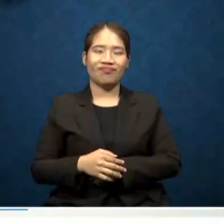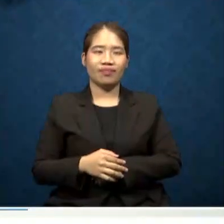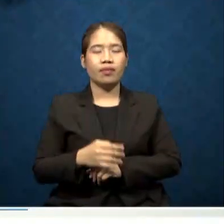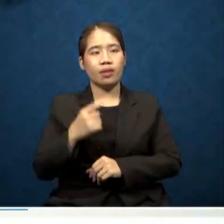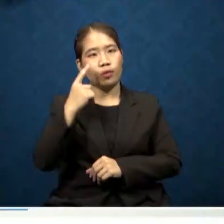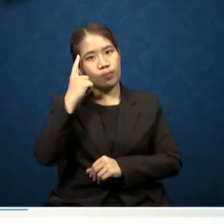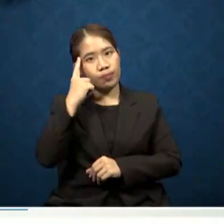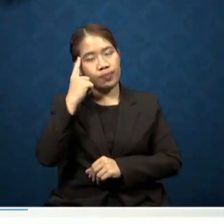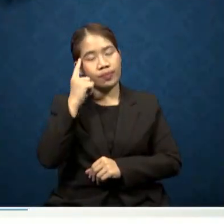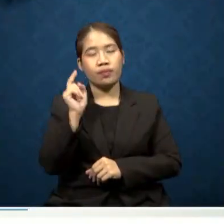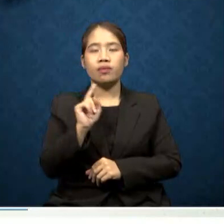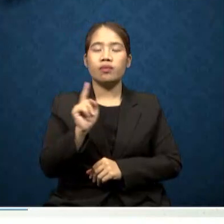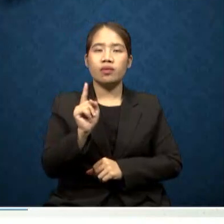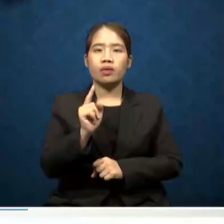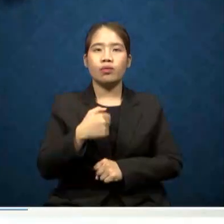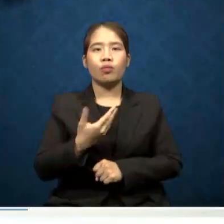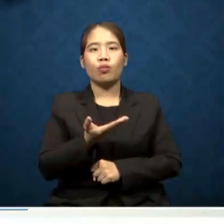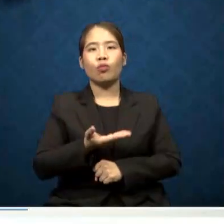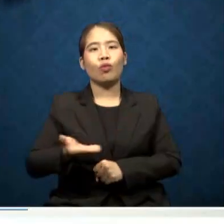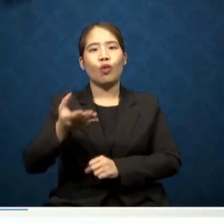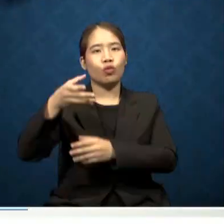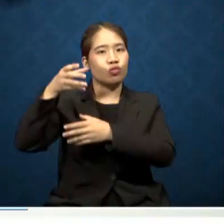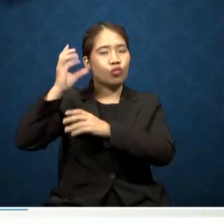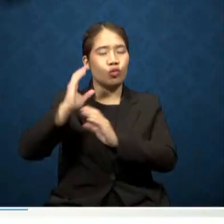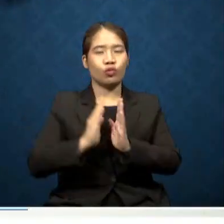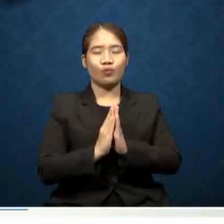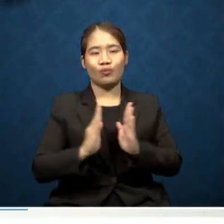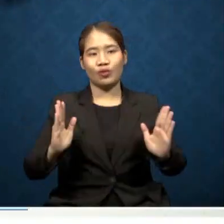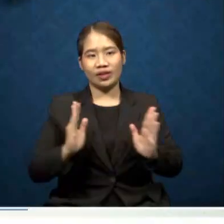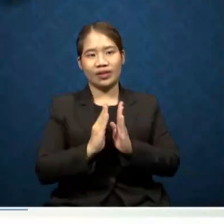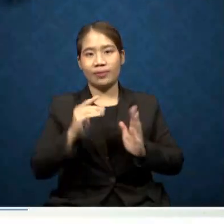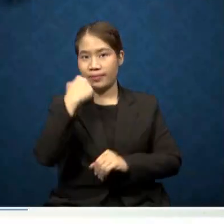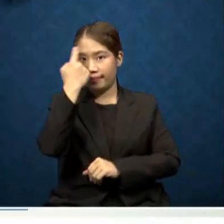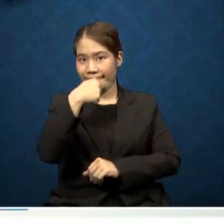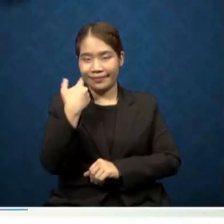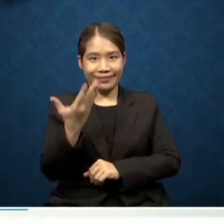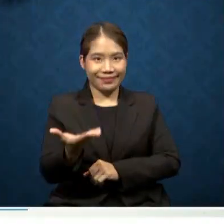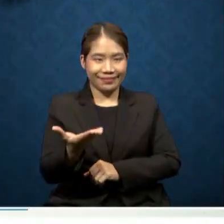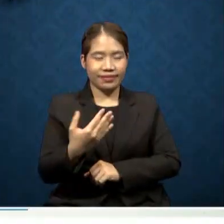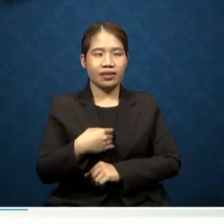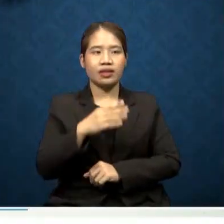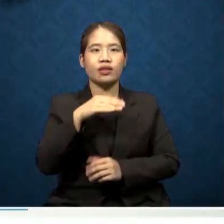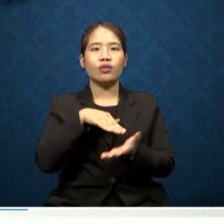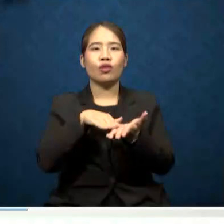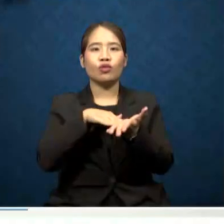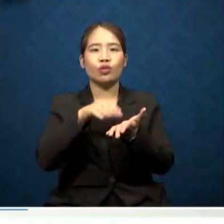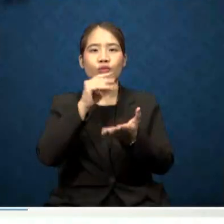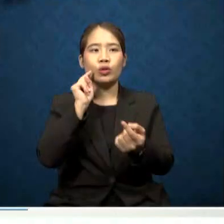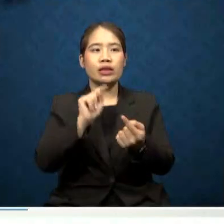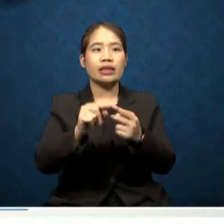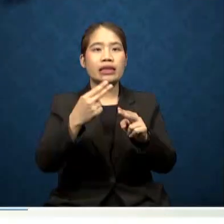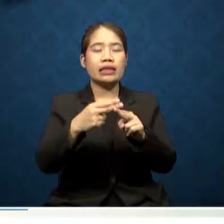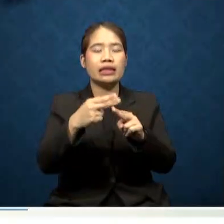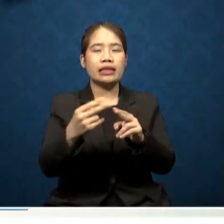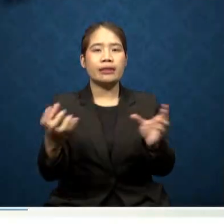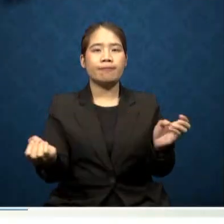ผมต้องต้องขอย้อนขอบคุณไปยังขออนุญาตเอ่ยนามนะครับไม่ไม่ไม่ไม่เสียหาย